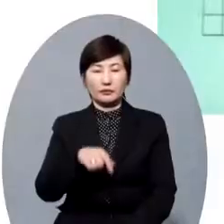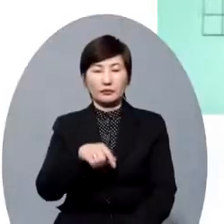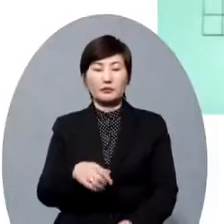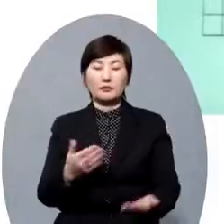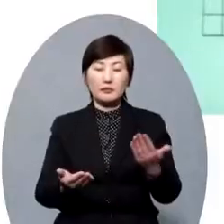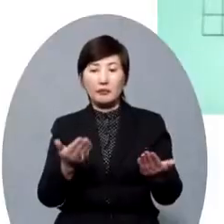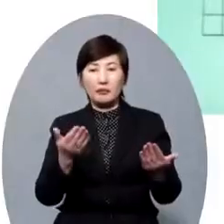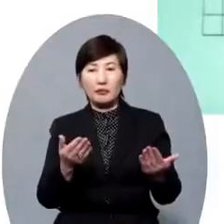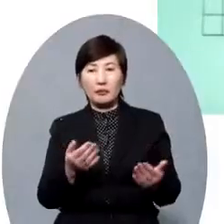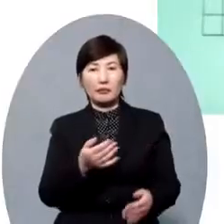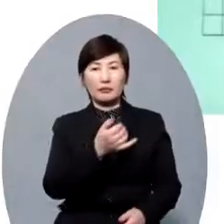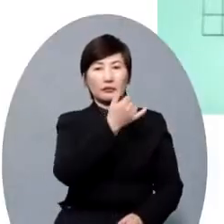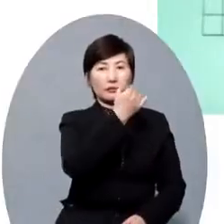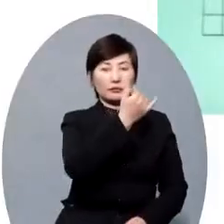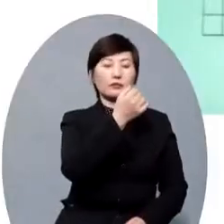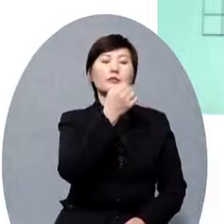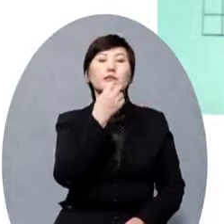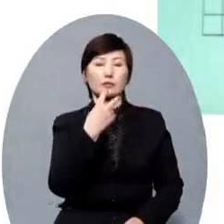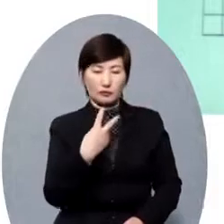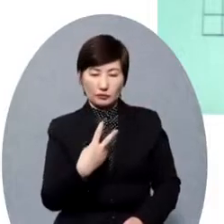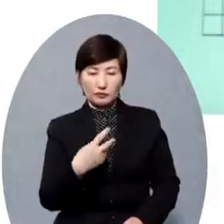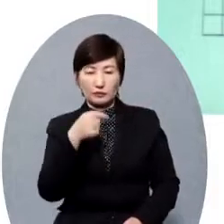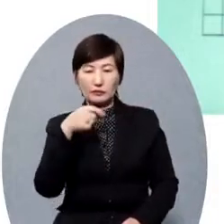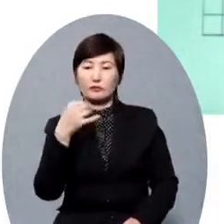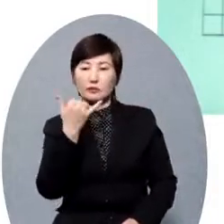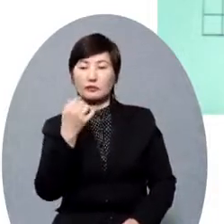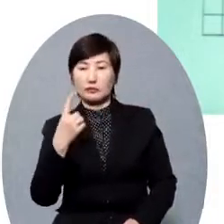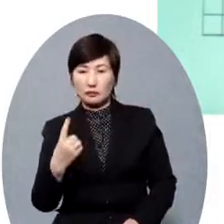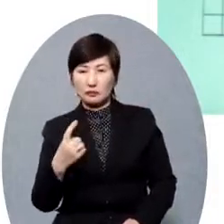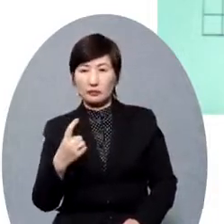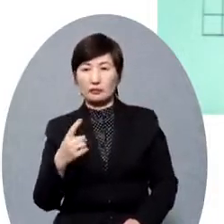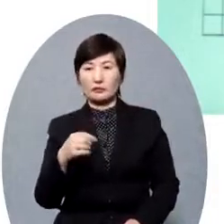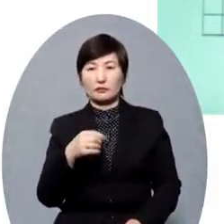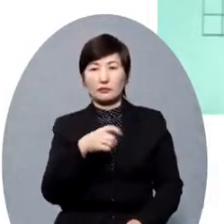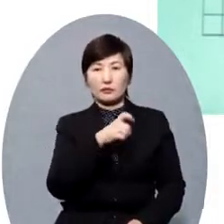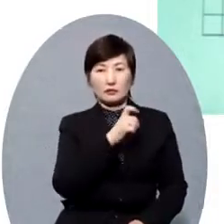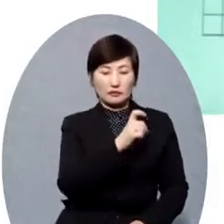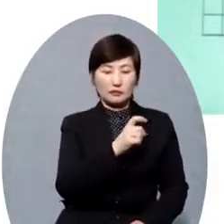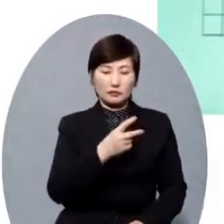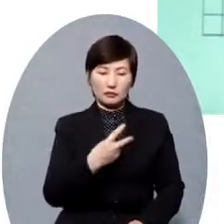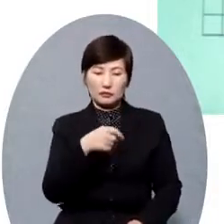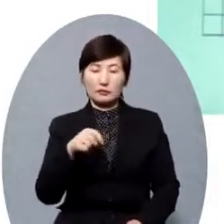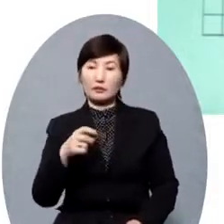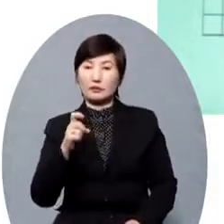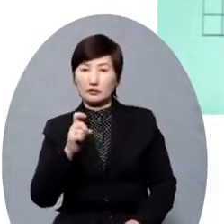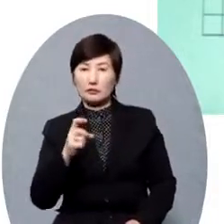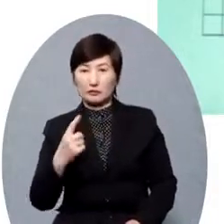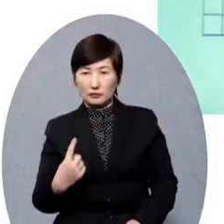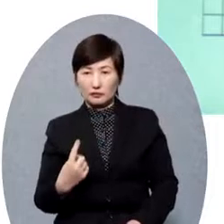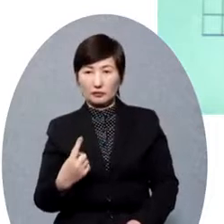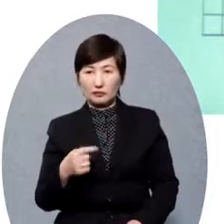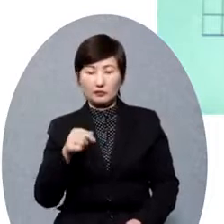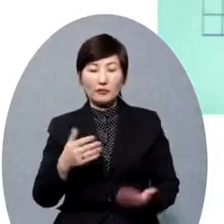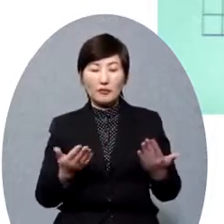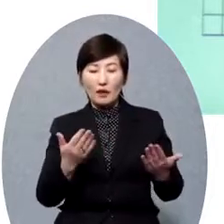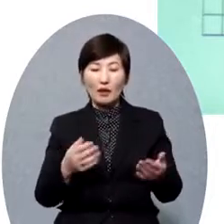За энэ харьцаа y2-оос y1-ийг хасч болно, x2-оос хасах нь x1 гэж би сая яг энэ харьцаагаар авсан